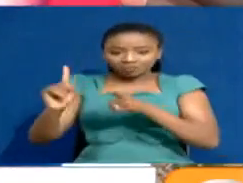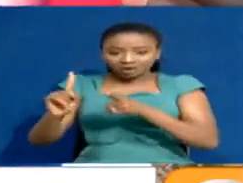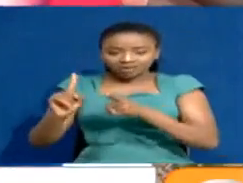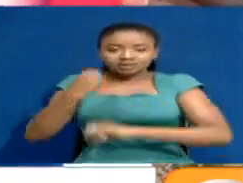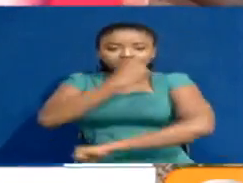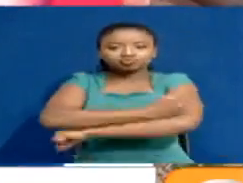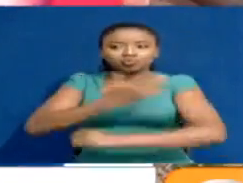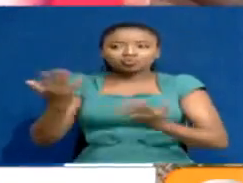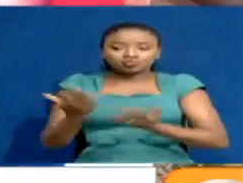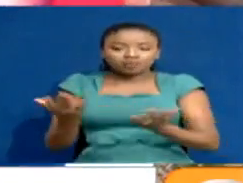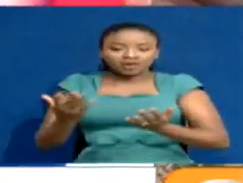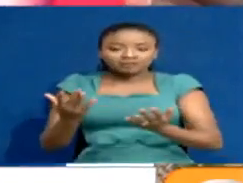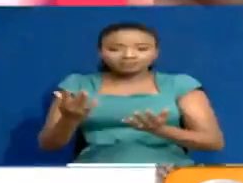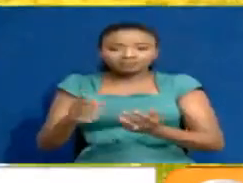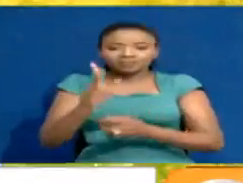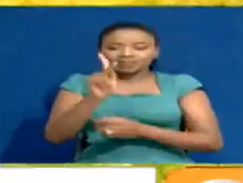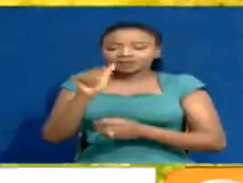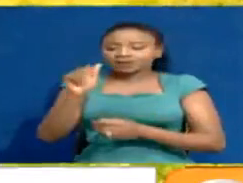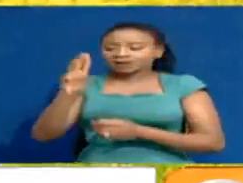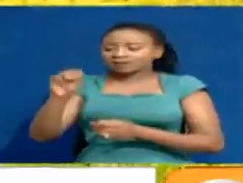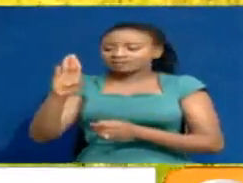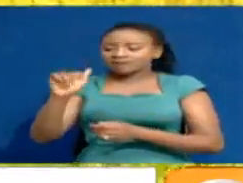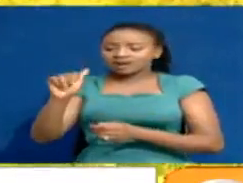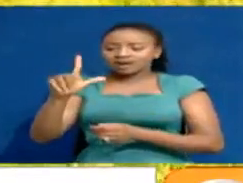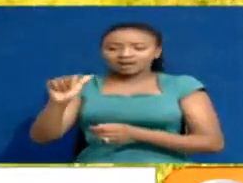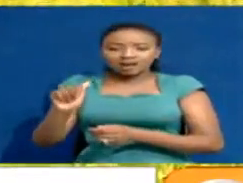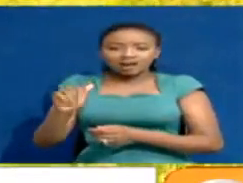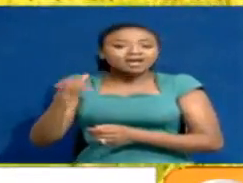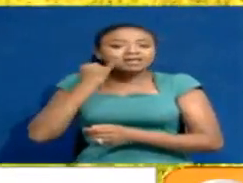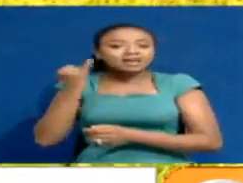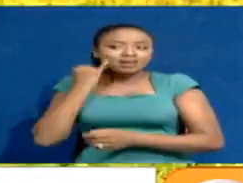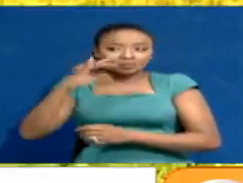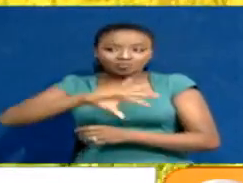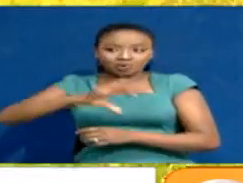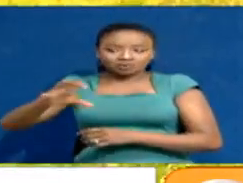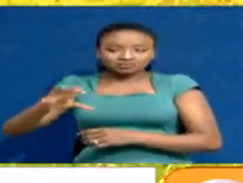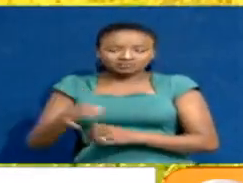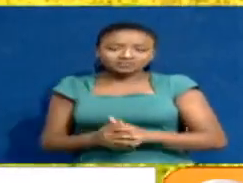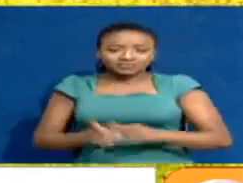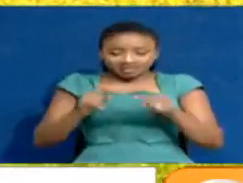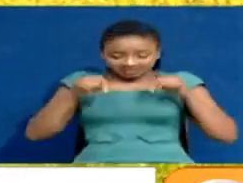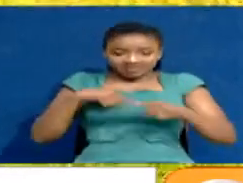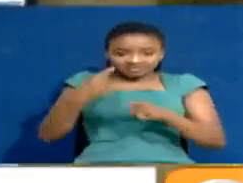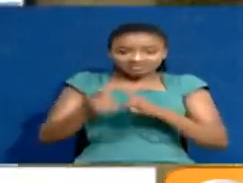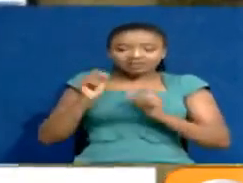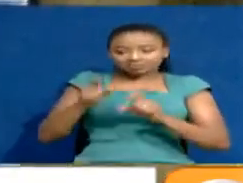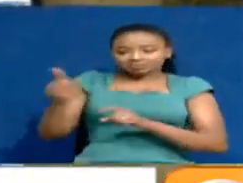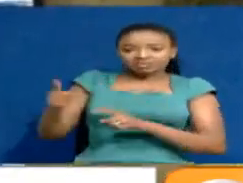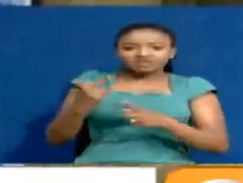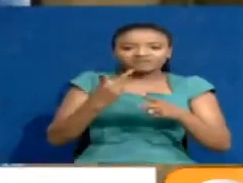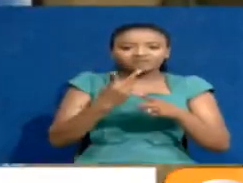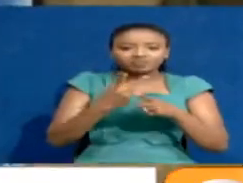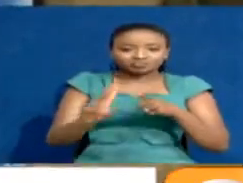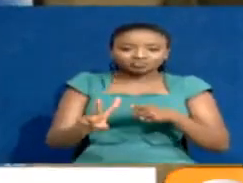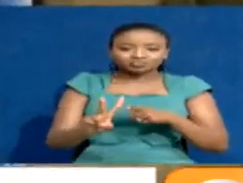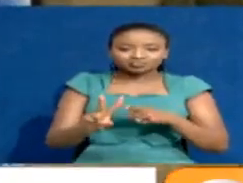kwanza katika shule ya upili ya wasichana ya Kambala mjini Molo, kaunti ya Nakuru. Mwaka huu Bella angekuwa katika kidato